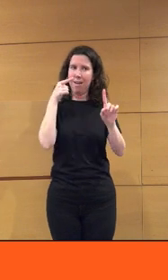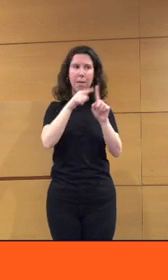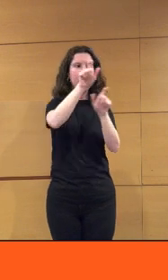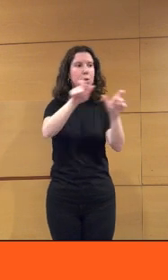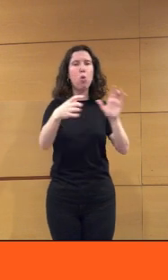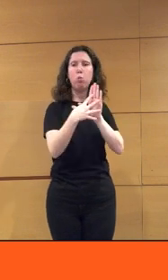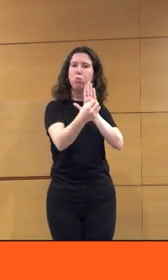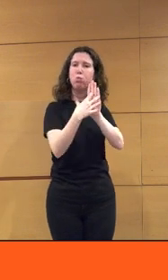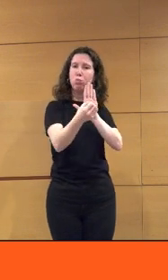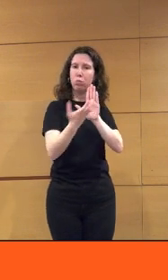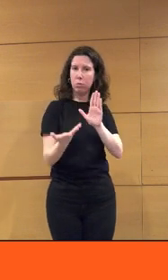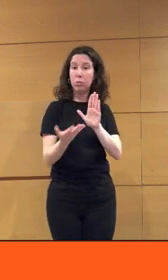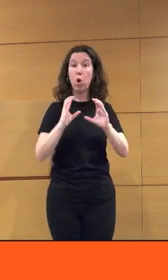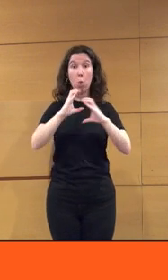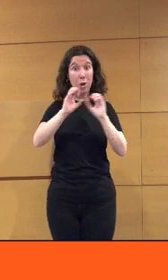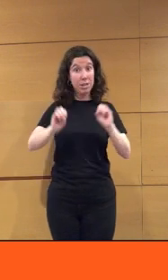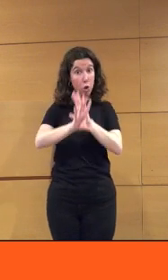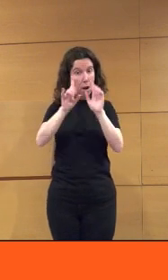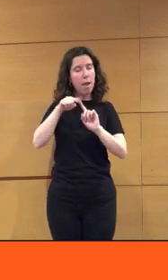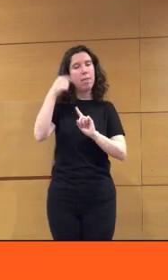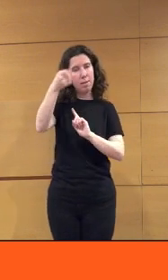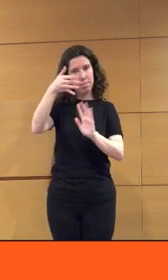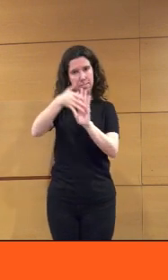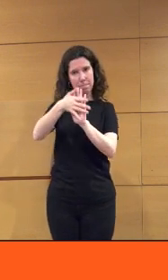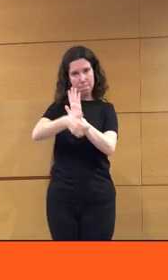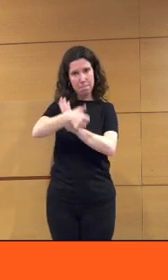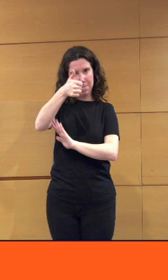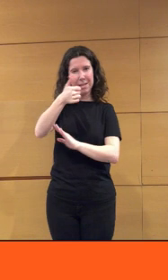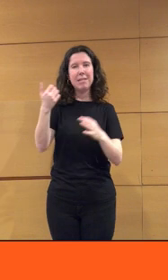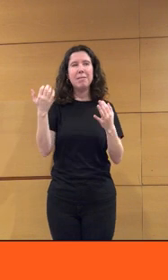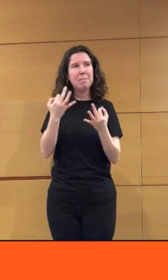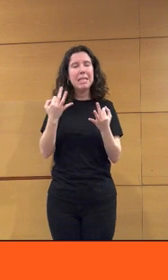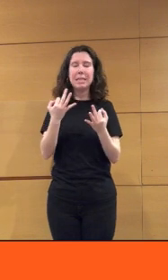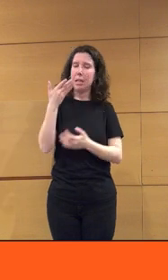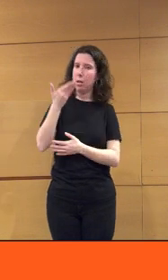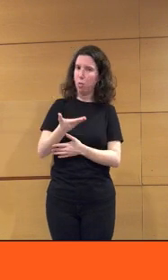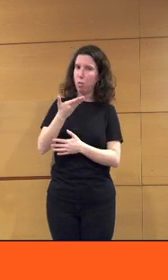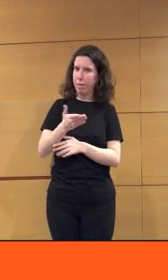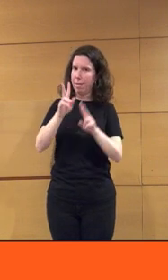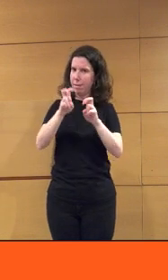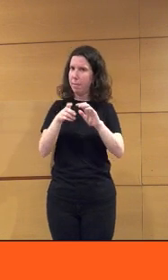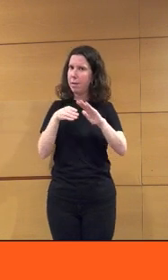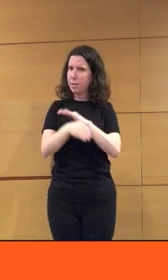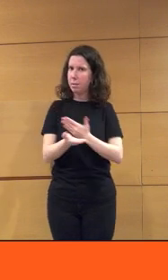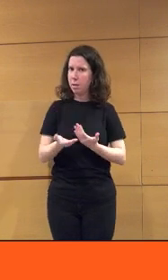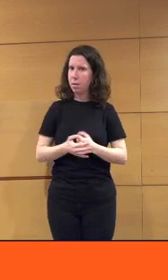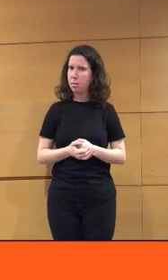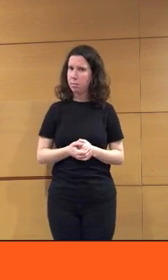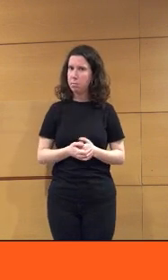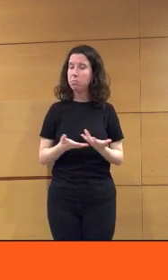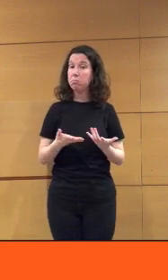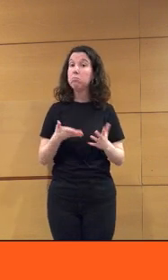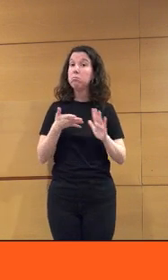La comunicació clara, després ho veurem també, és un pilar important en l'accessibilitat, perquè si